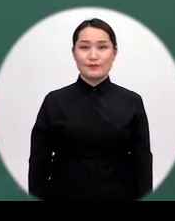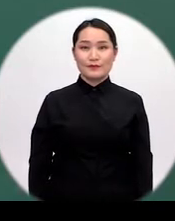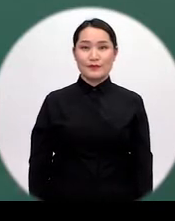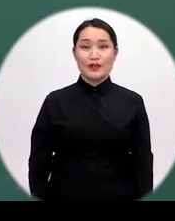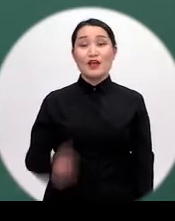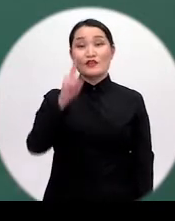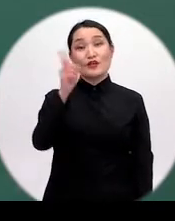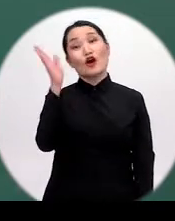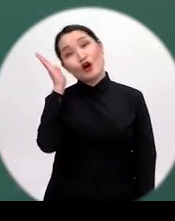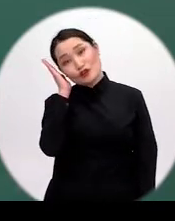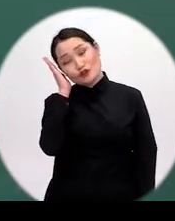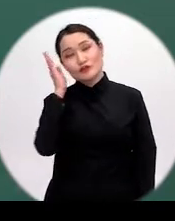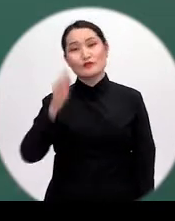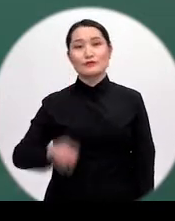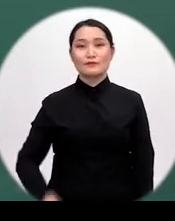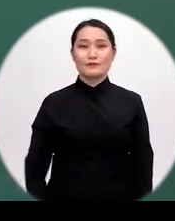Нэг хоногт